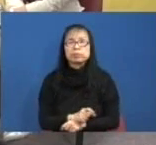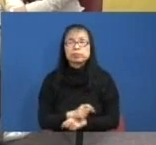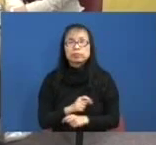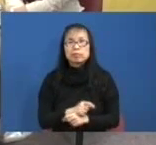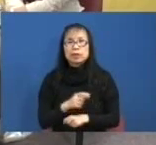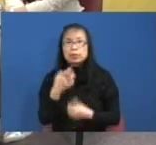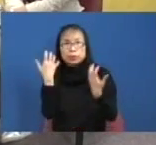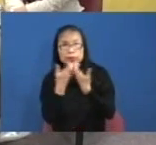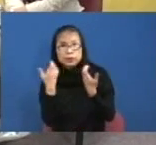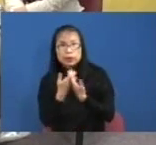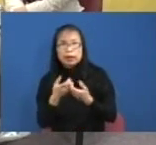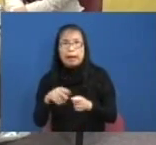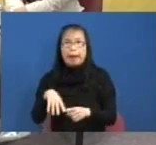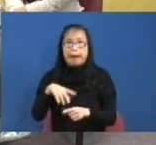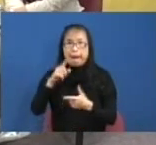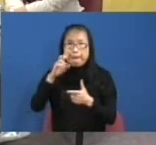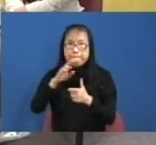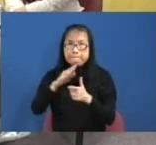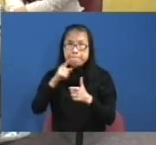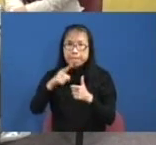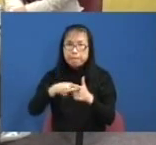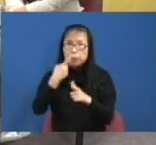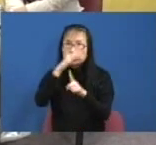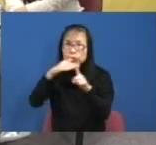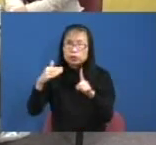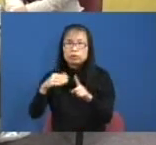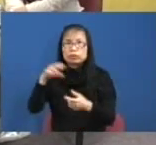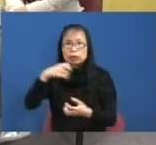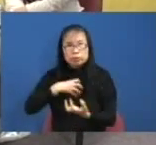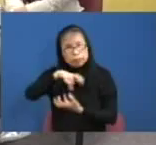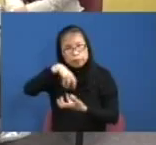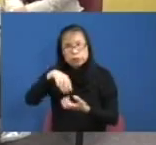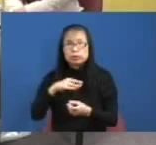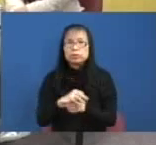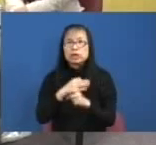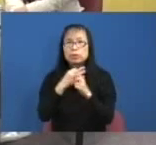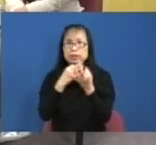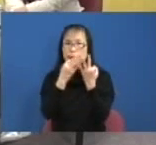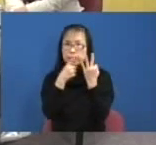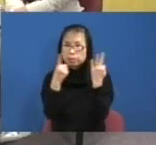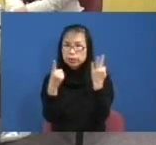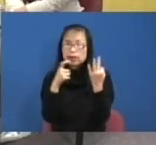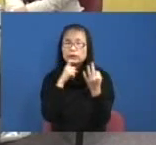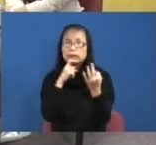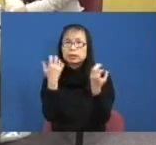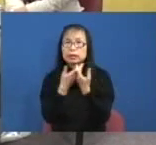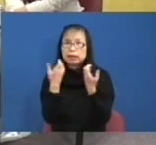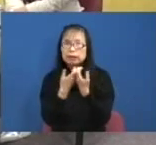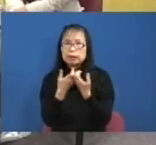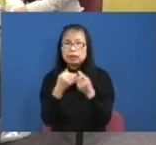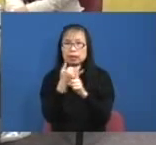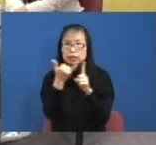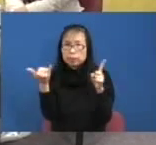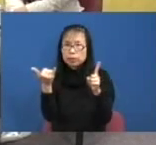那個半個月出糧啊，仲複雜添、 嗯。 你如果31日嘅話咧，有啲啊計16，即係前月啊計